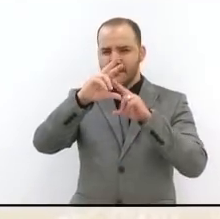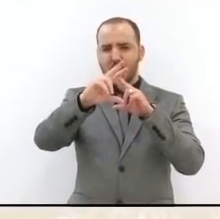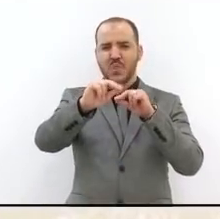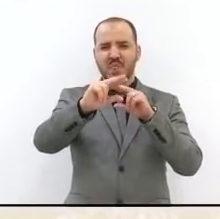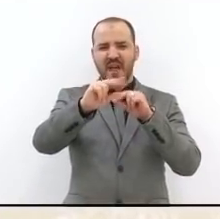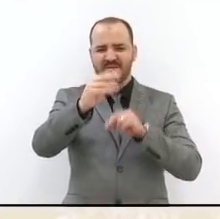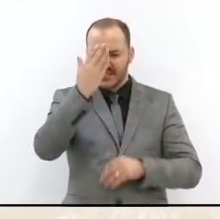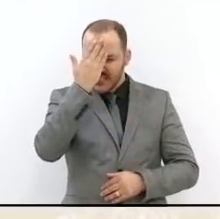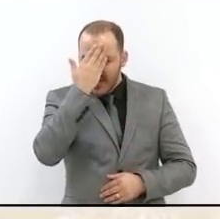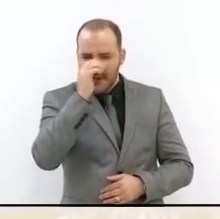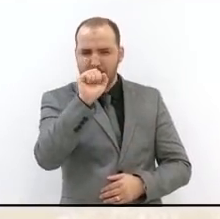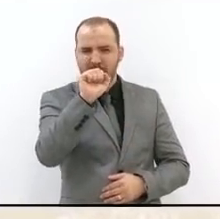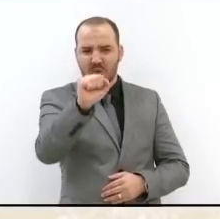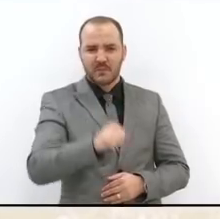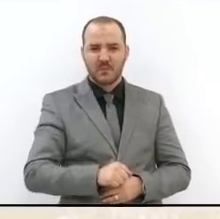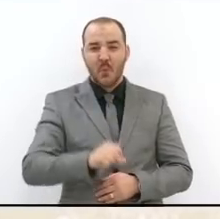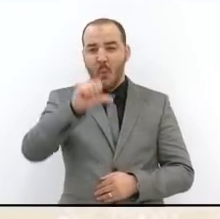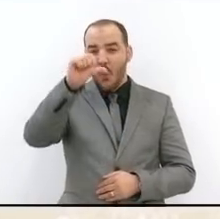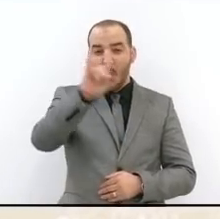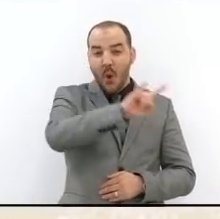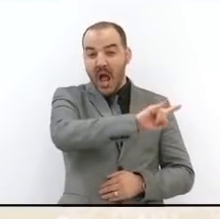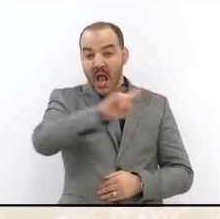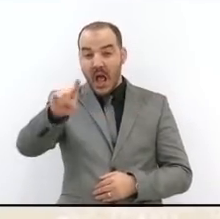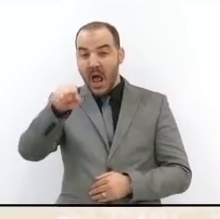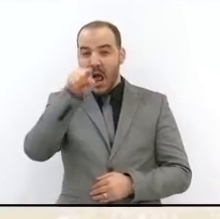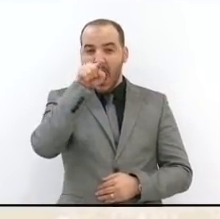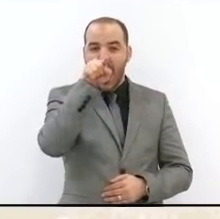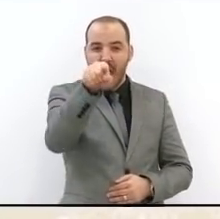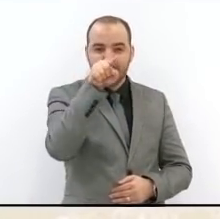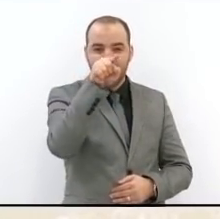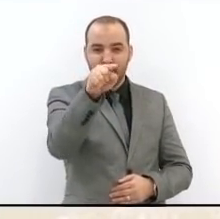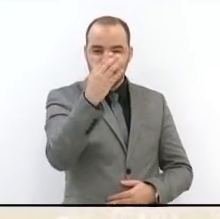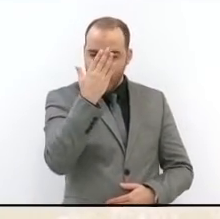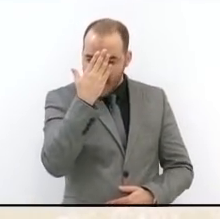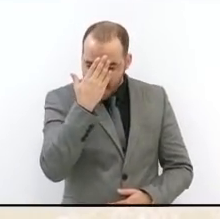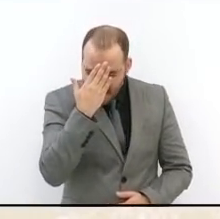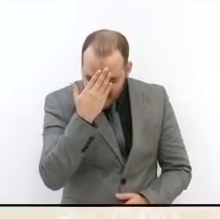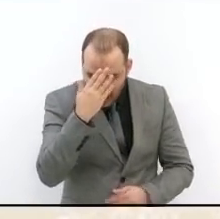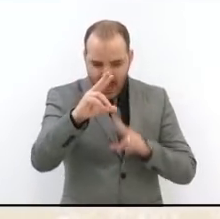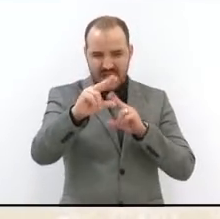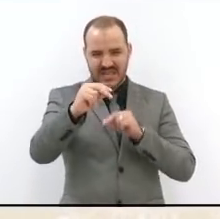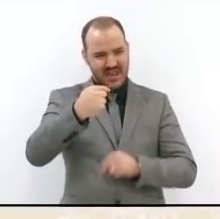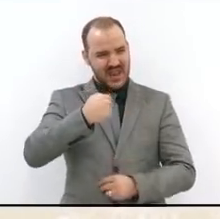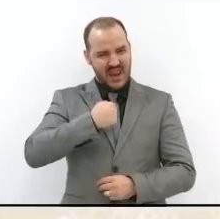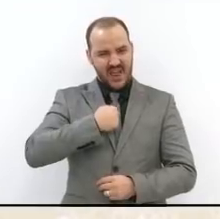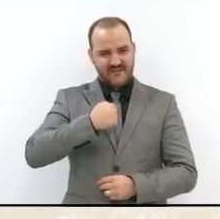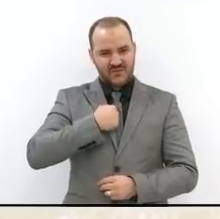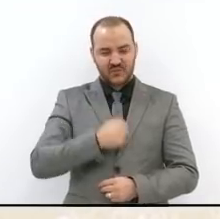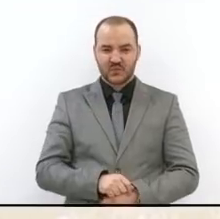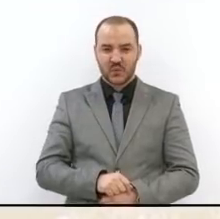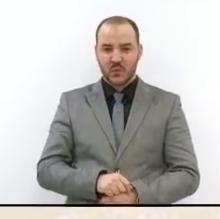تعبدون ولا أنتم عابدون ما أعبد ولا